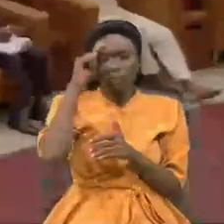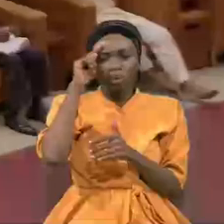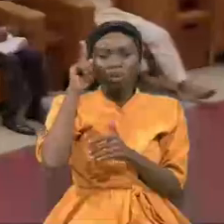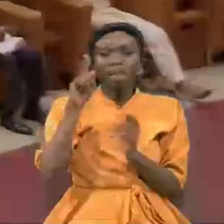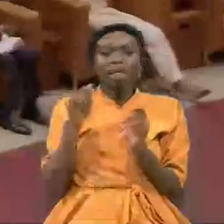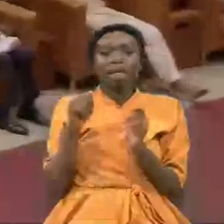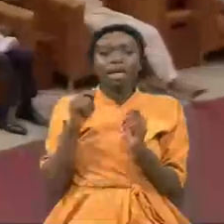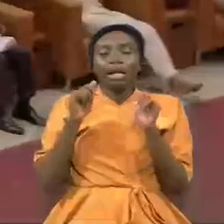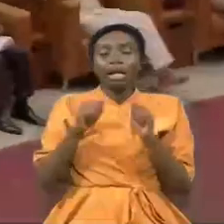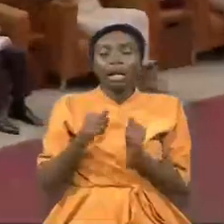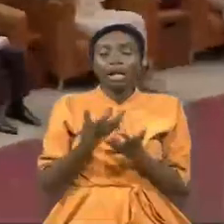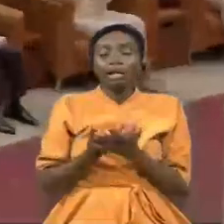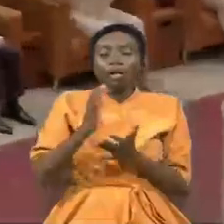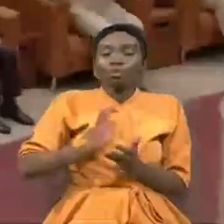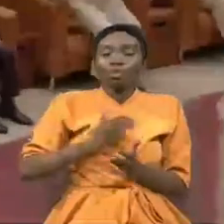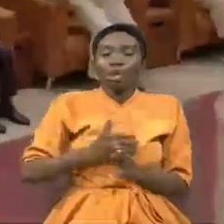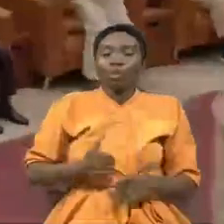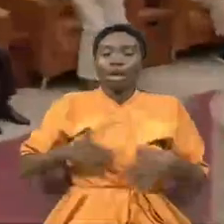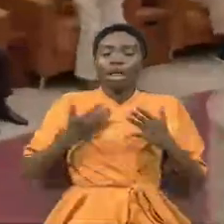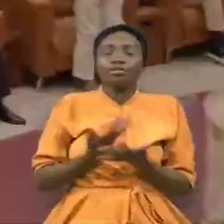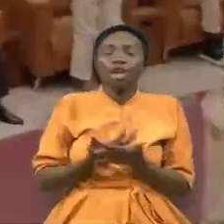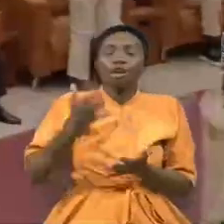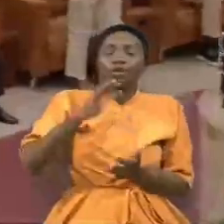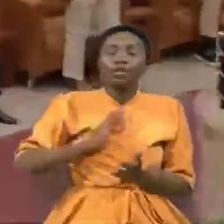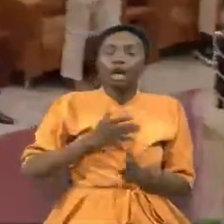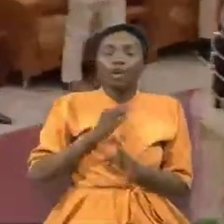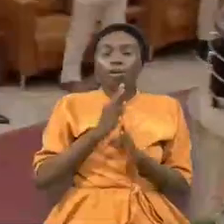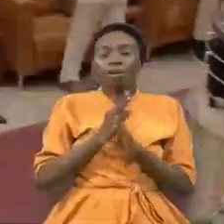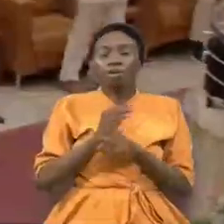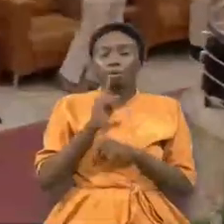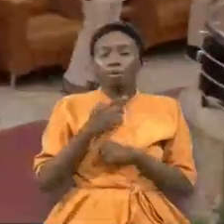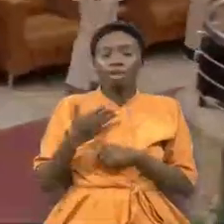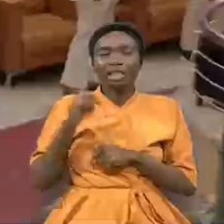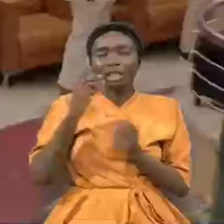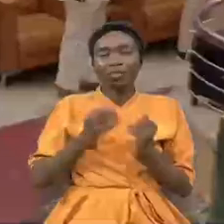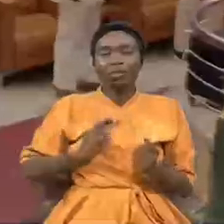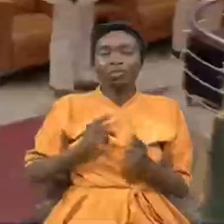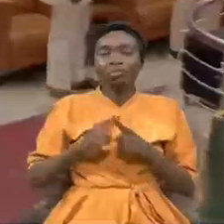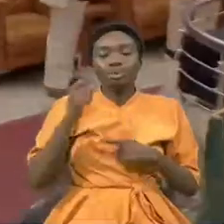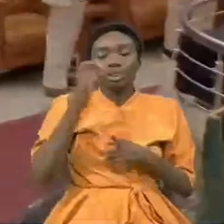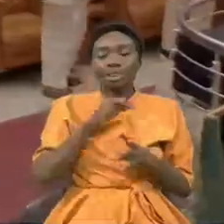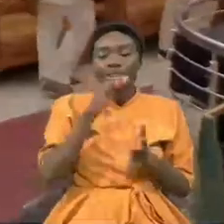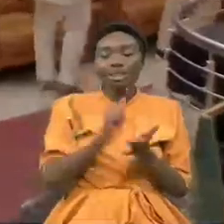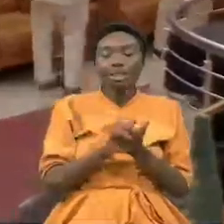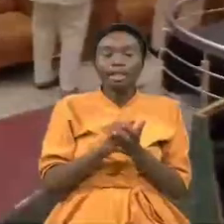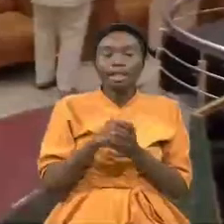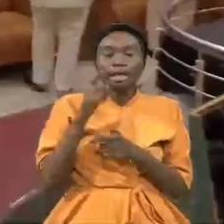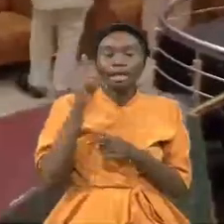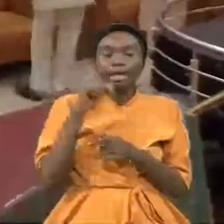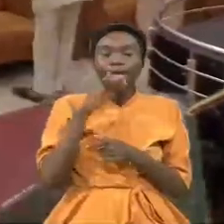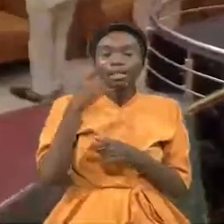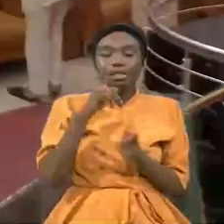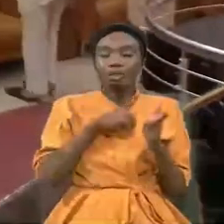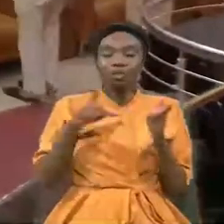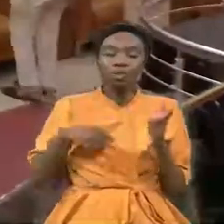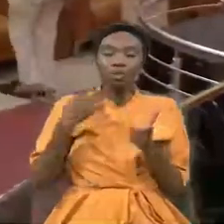il peut enrichir notre vie. Il peut enrichir notre foi. Il veut que nous comprenions qu'il est le